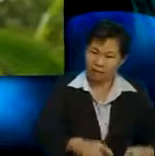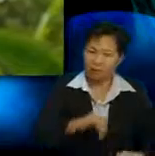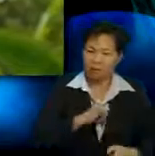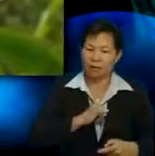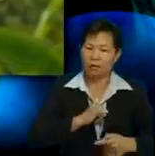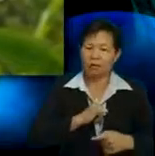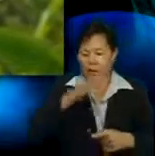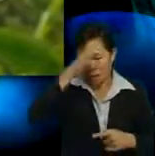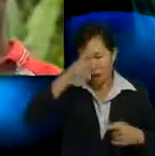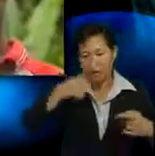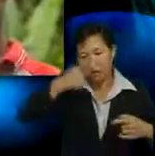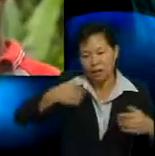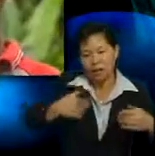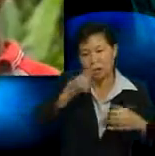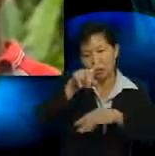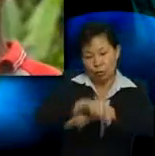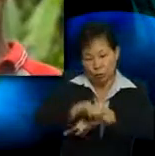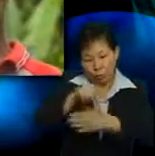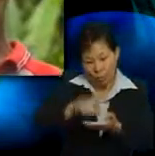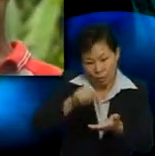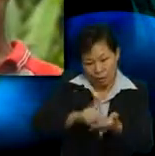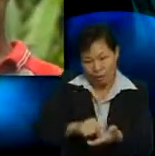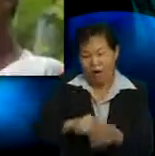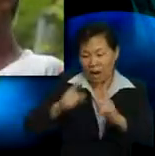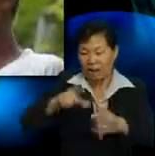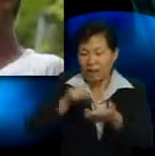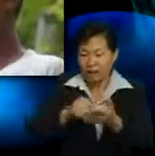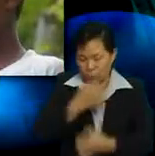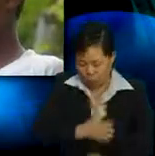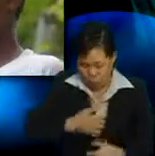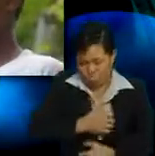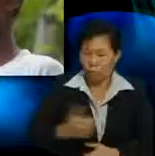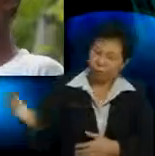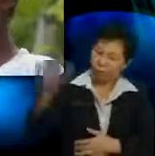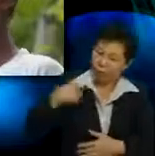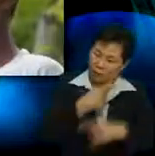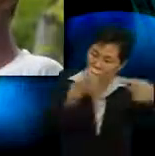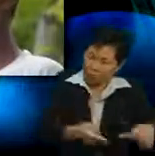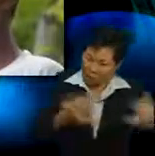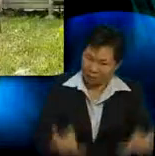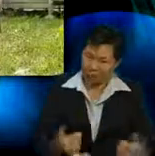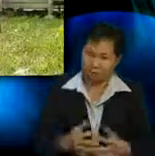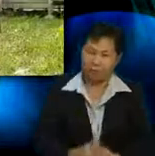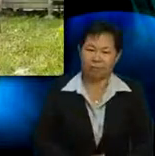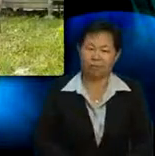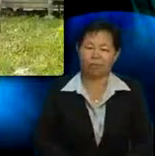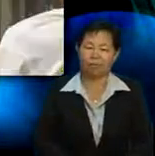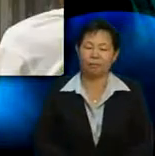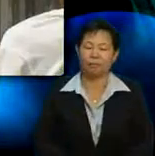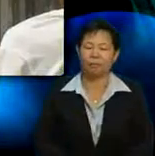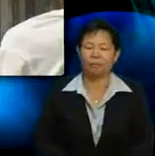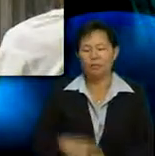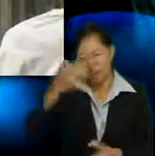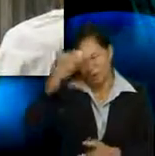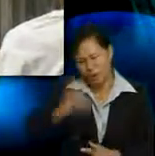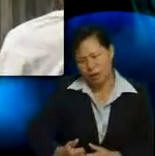ada 2 ekor ayam. Hadiah ayam seronok tu. Mari kita bertanding sekarang. Piton, kenapa